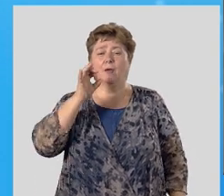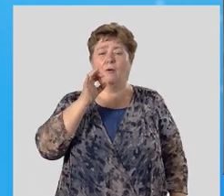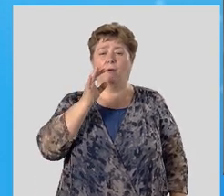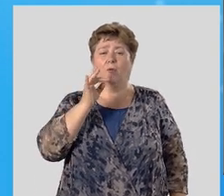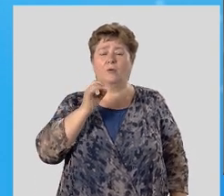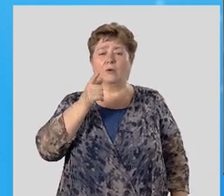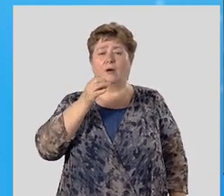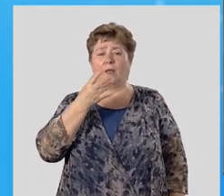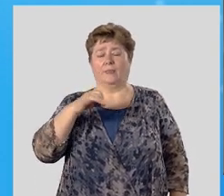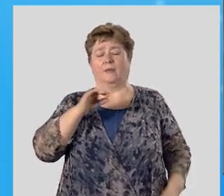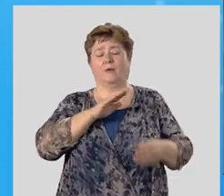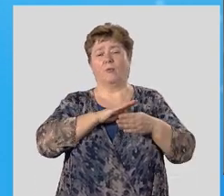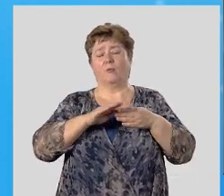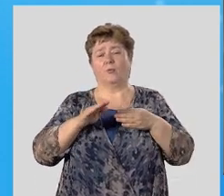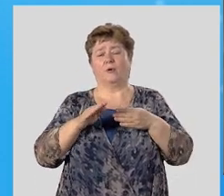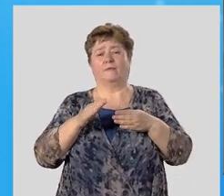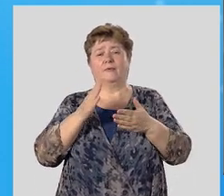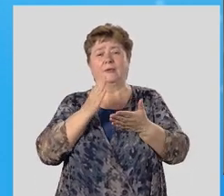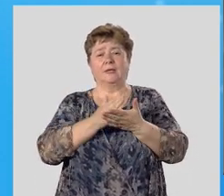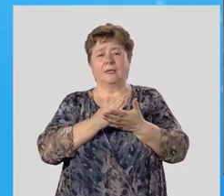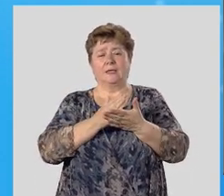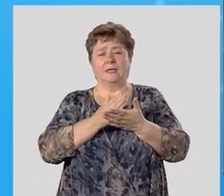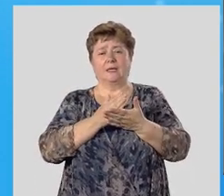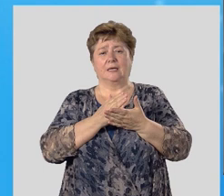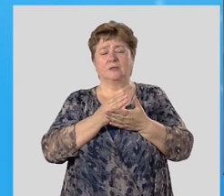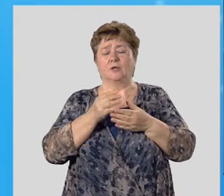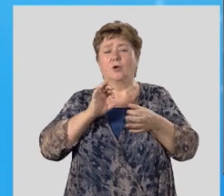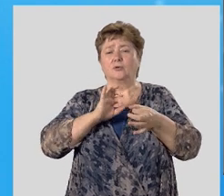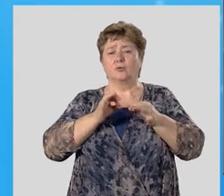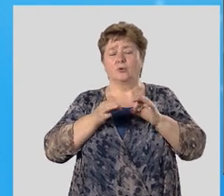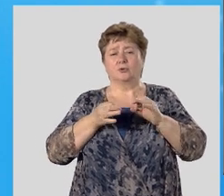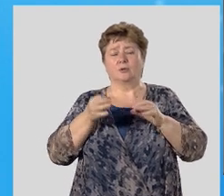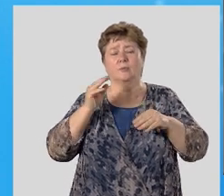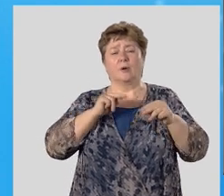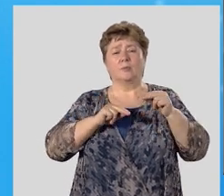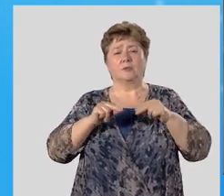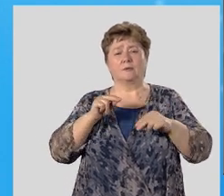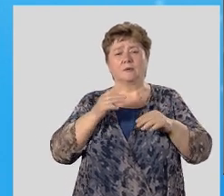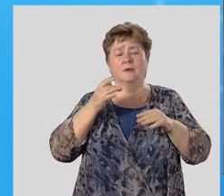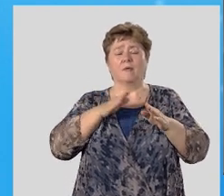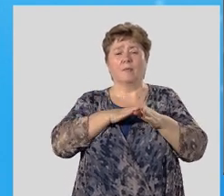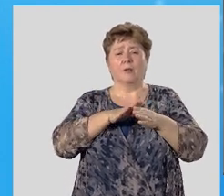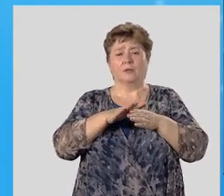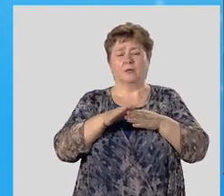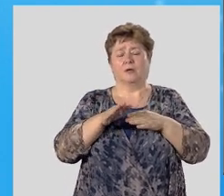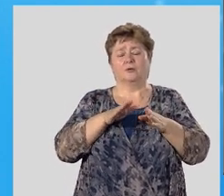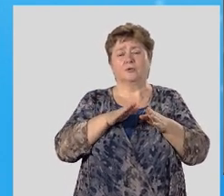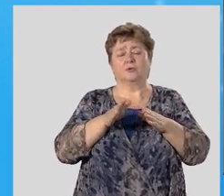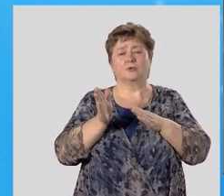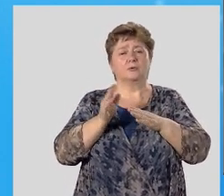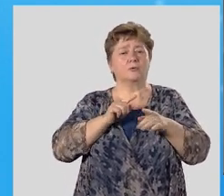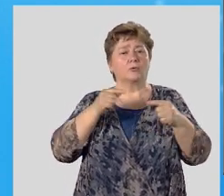Органный уровень представлен сложными образованиями, выполняющими